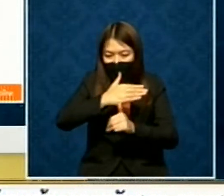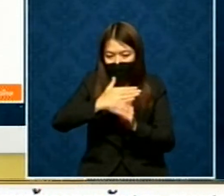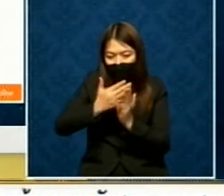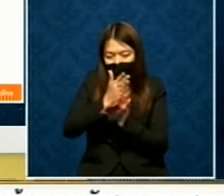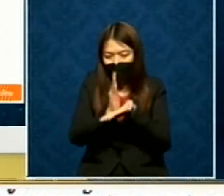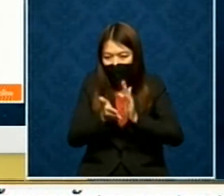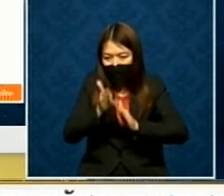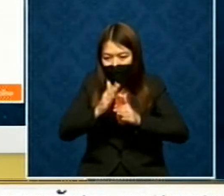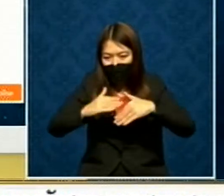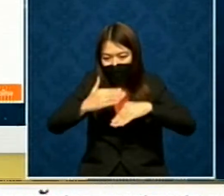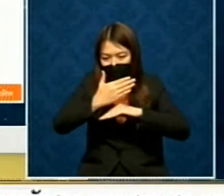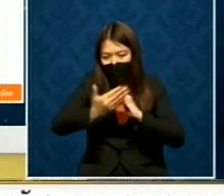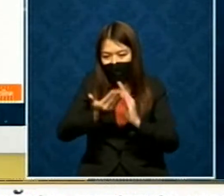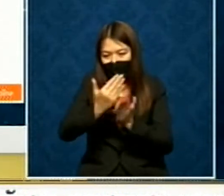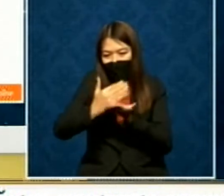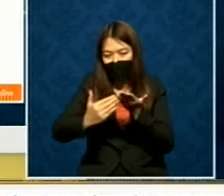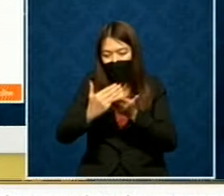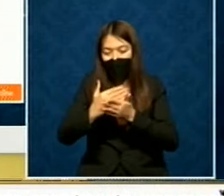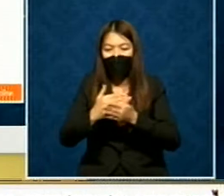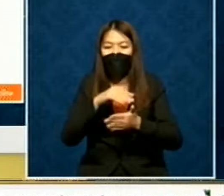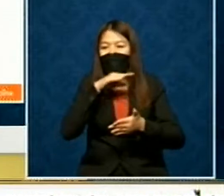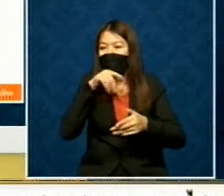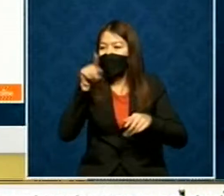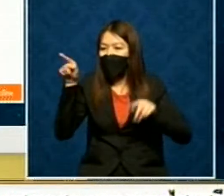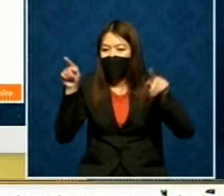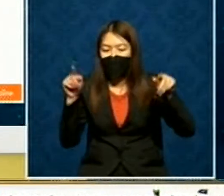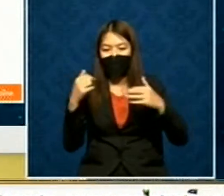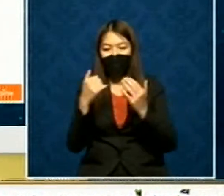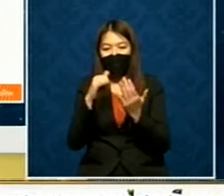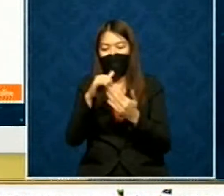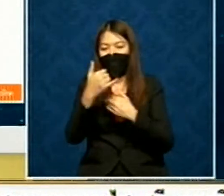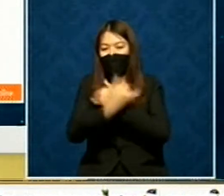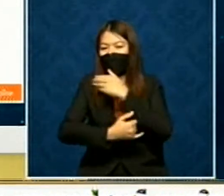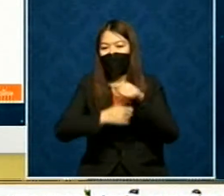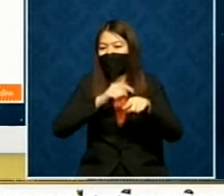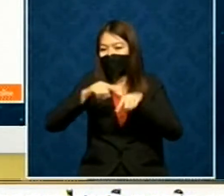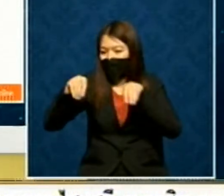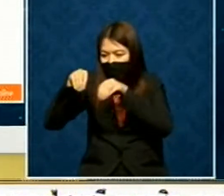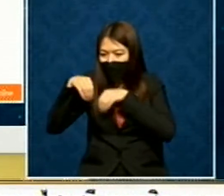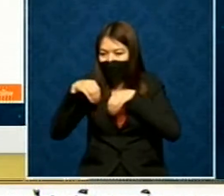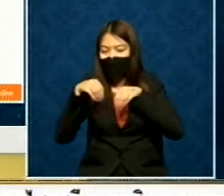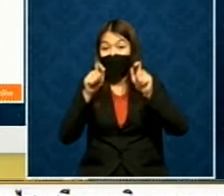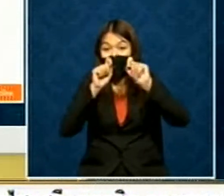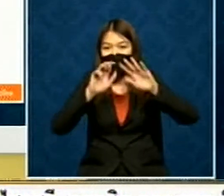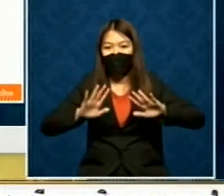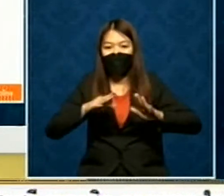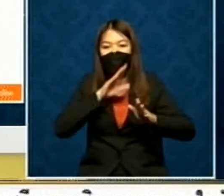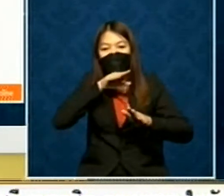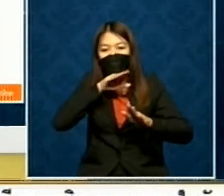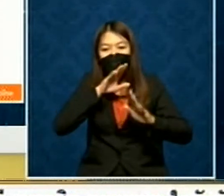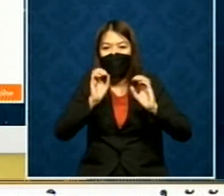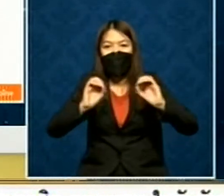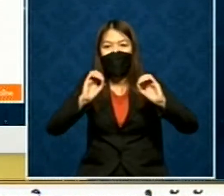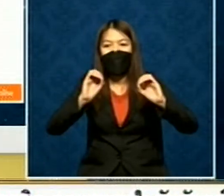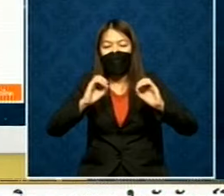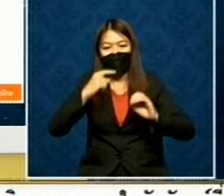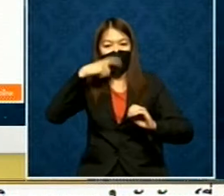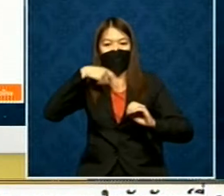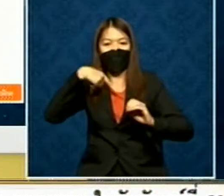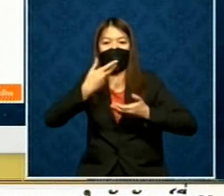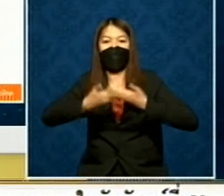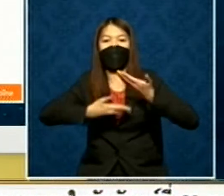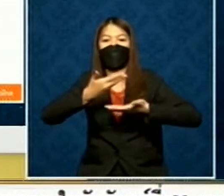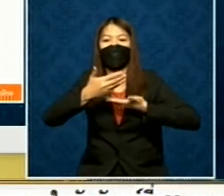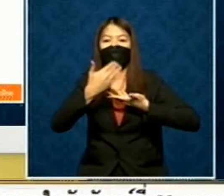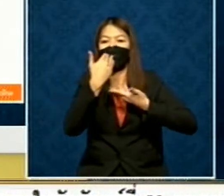ก็รอบข้างมไมมีหมูไครับอัี้คอเวลาในการตักตวง ผมเข้ใจนะครับ วาตอนนั้นอาจจะต้ปกปิด